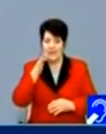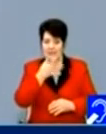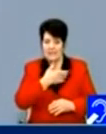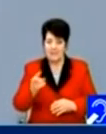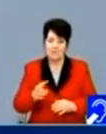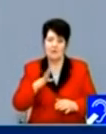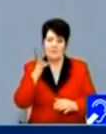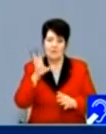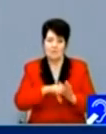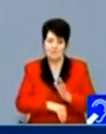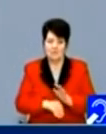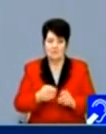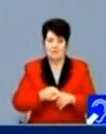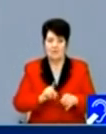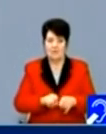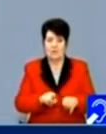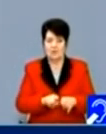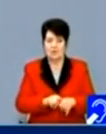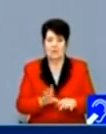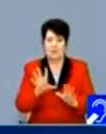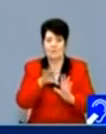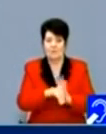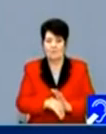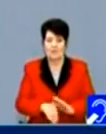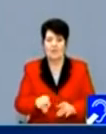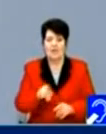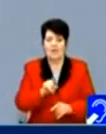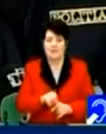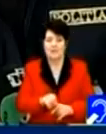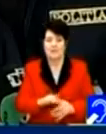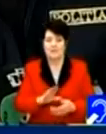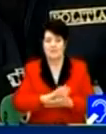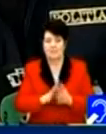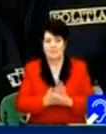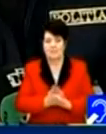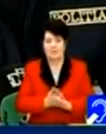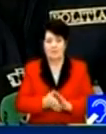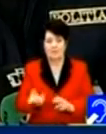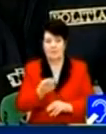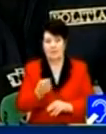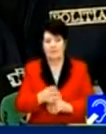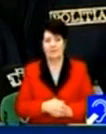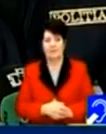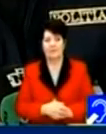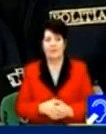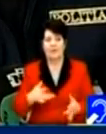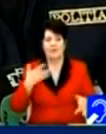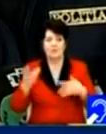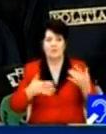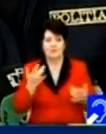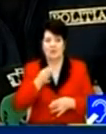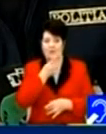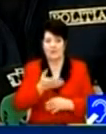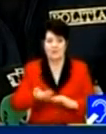mai fost implicat într-o infracțiune care a fost clasată pentru că părțile s-au împăcat. Acesta a avut un scenariu din